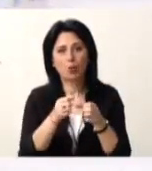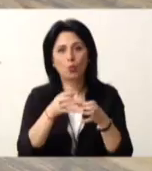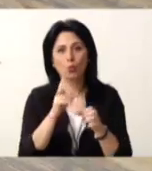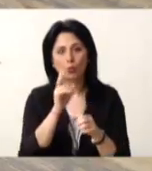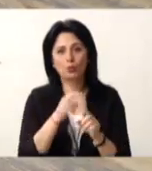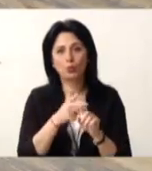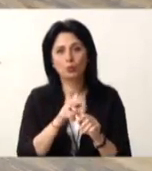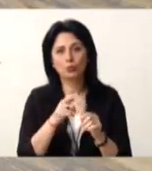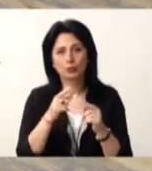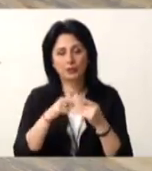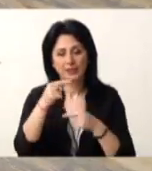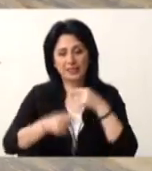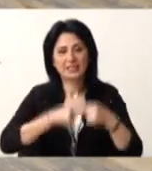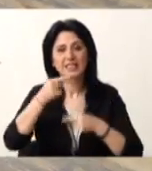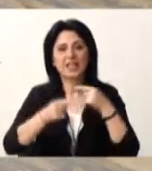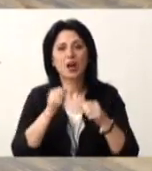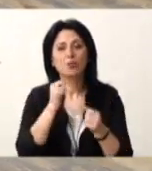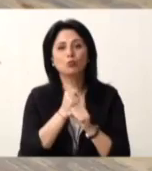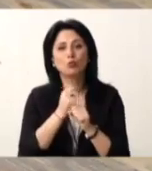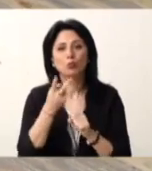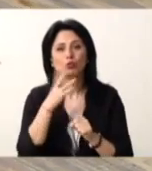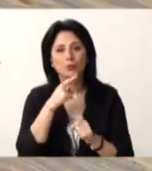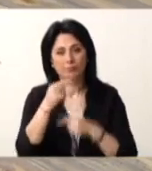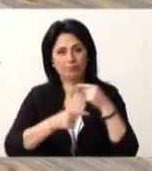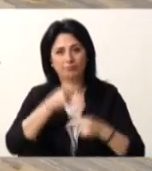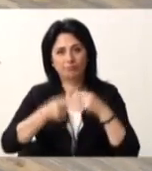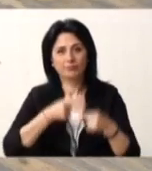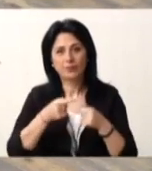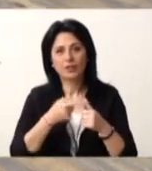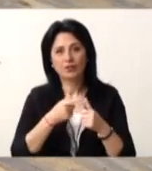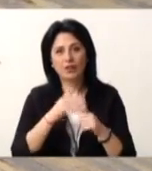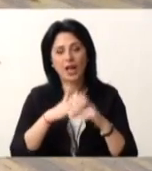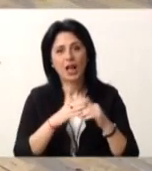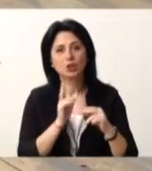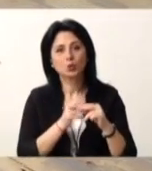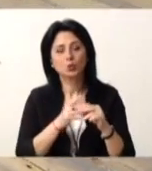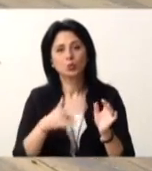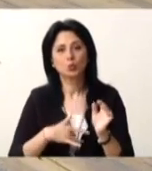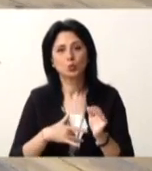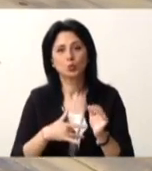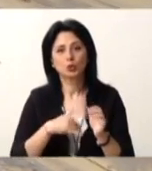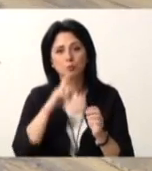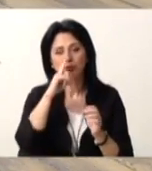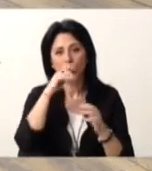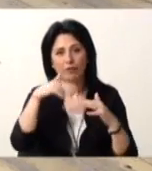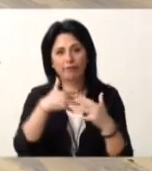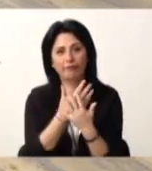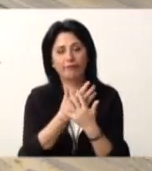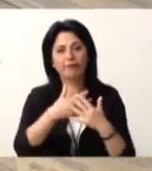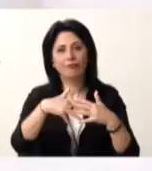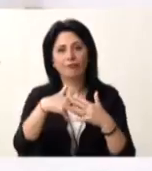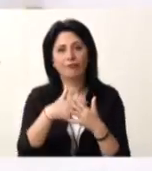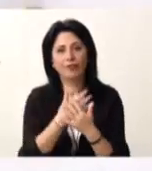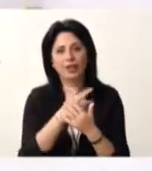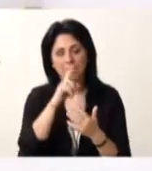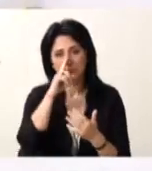ქმნის ცირკულარულ, ანუ წრიულ მომჭერ მექანიზმს, რომელიც ხელს უშლის კუჭის მჟავე სეკრეტის,